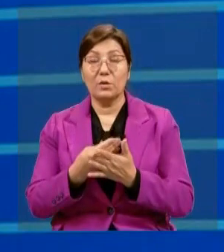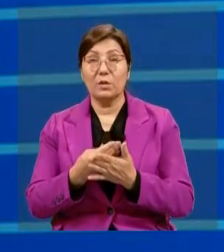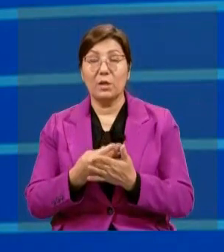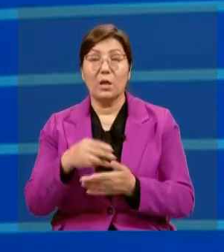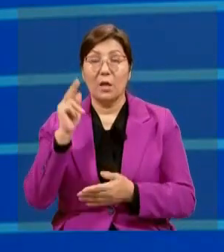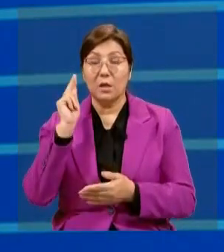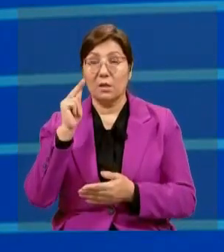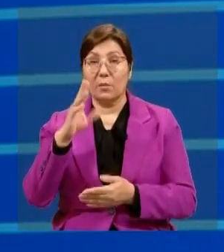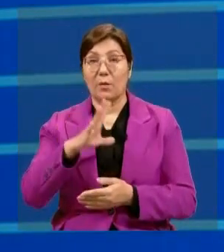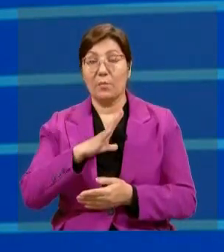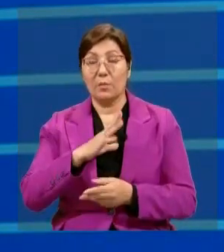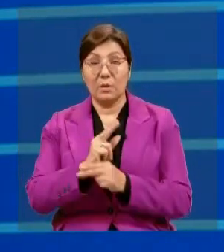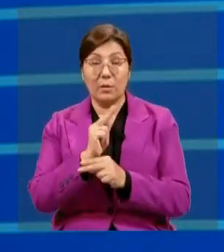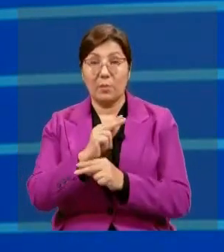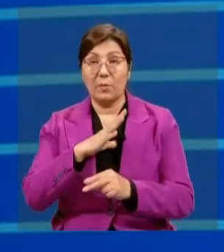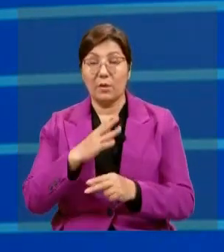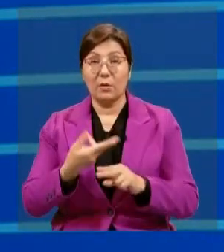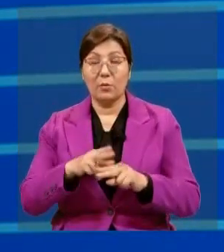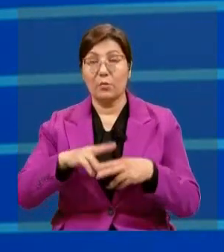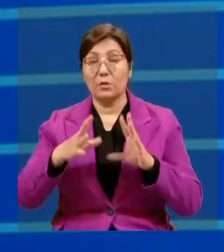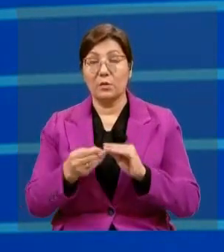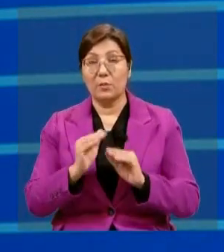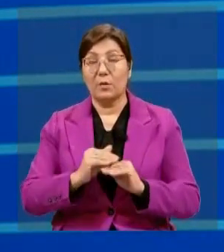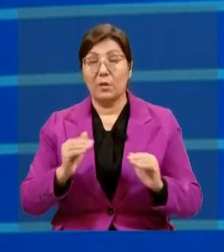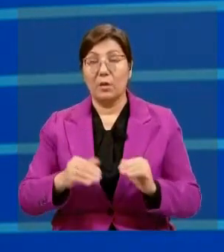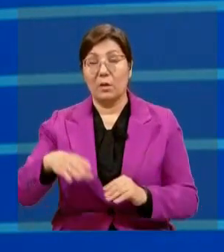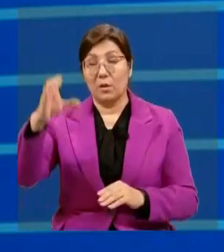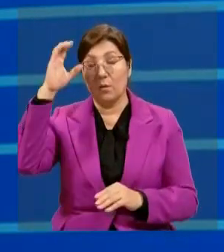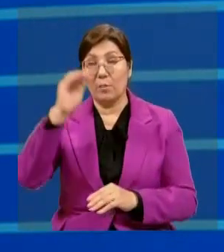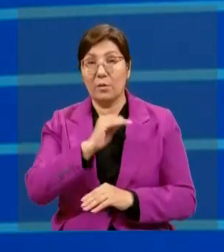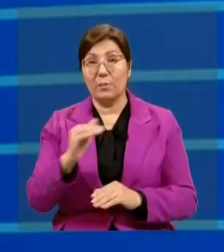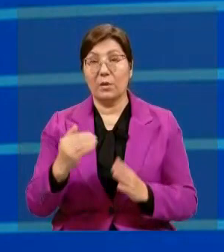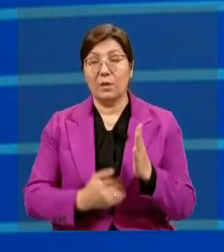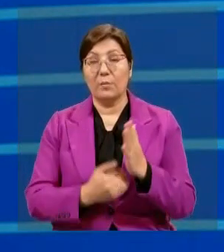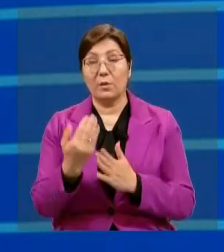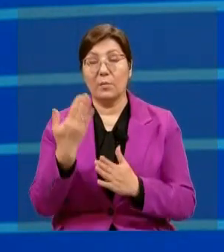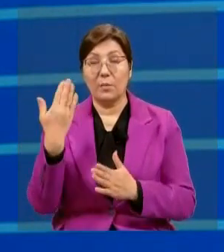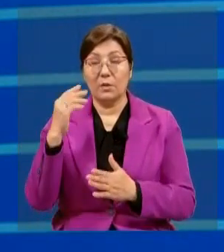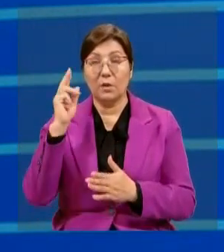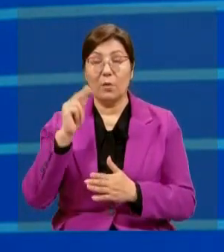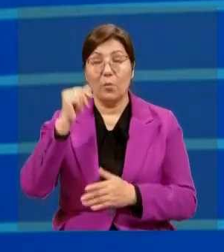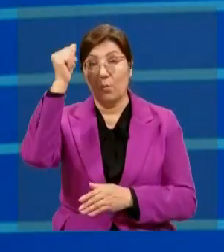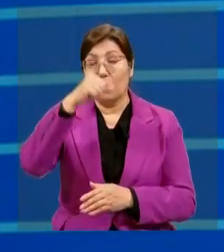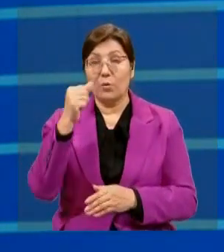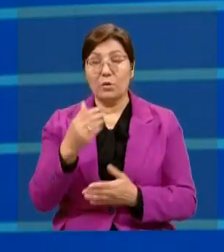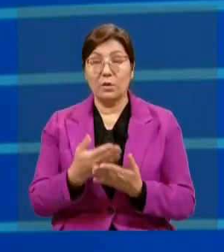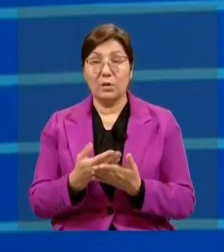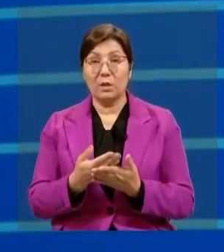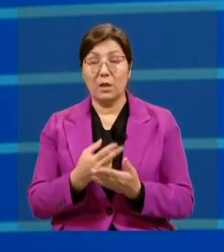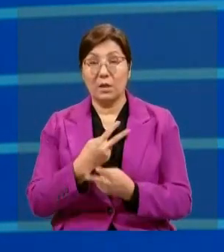сабақ берді ұстаздарымыз. Соның арқасында балалардың білім деңгейі көтерілді. Былтырғы оқу жылы мен биылғы оқу жылын салыстырған